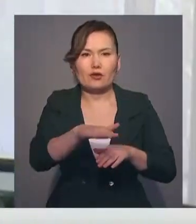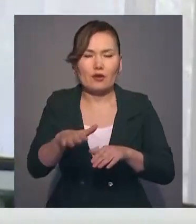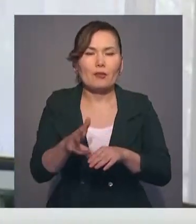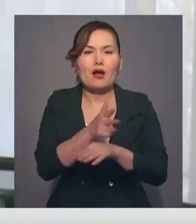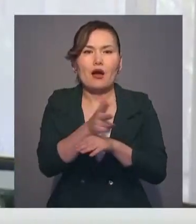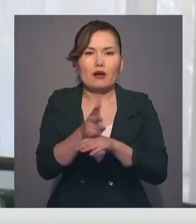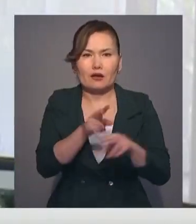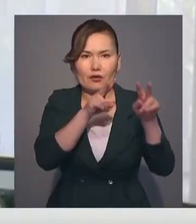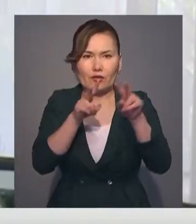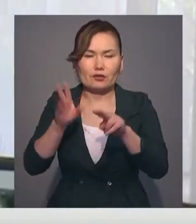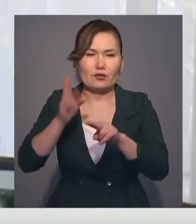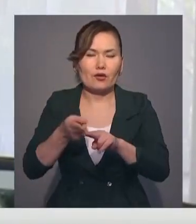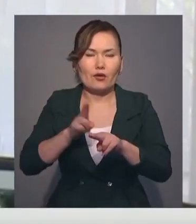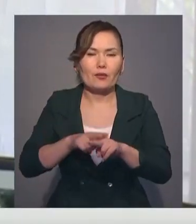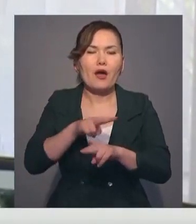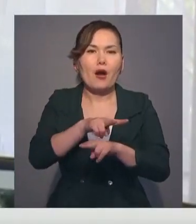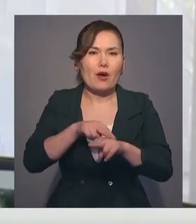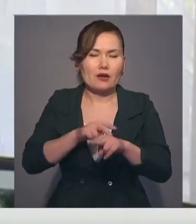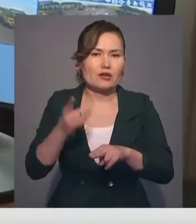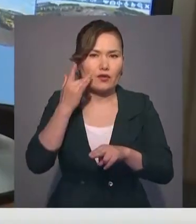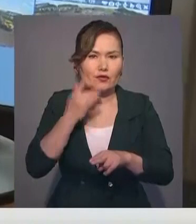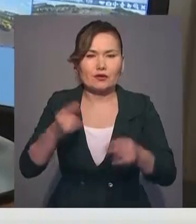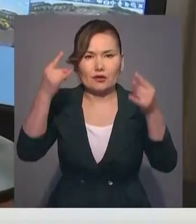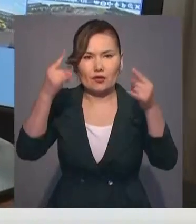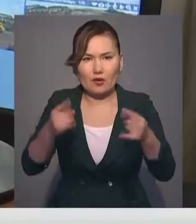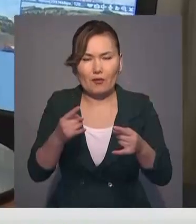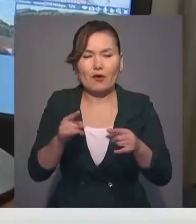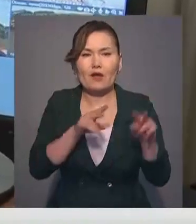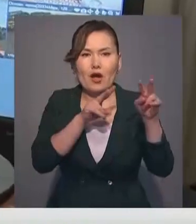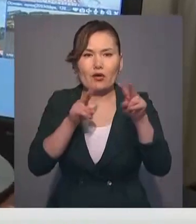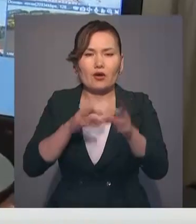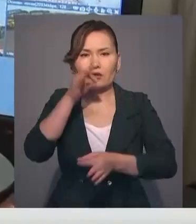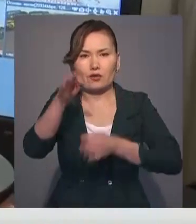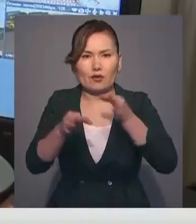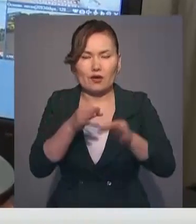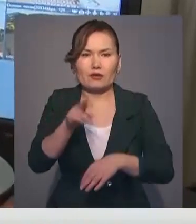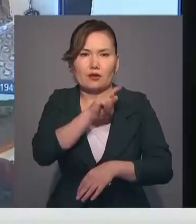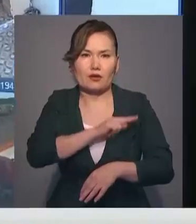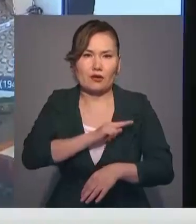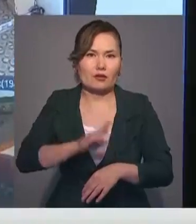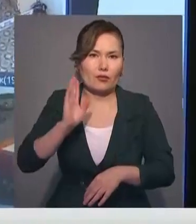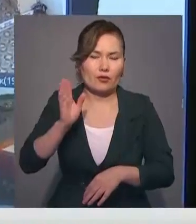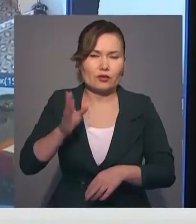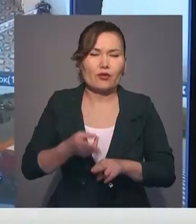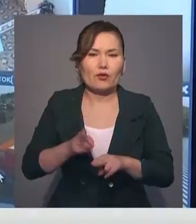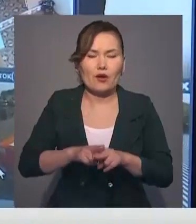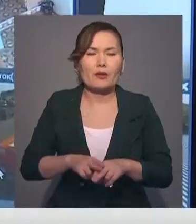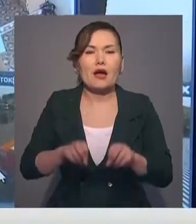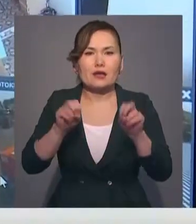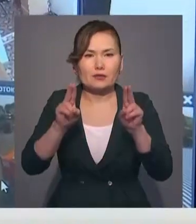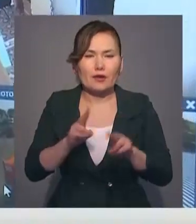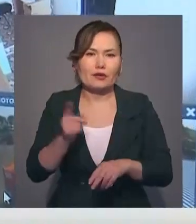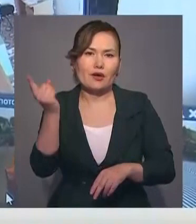көрініс онлайн режимде полиция бөлімшесіне келіп түседі. Учаскелік инспектордың күндіз-ақ мониторға қарап отырмасы белгілі. Бұл ретте кәдімгі